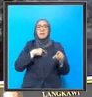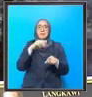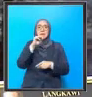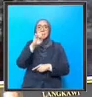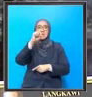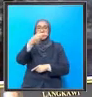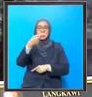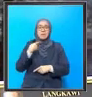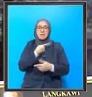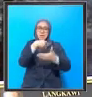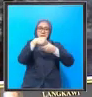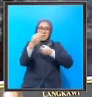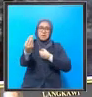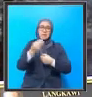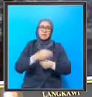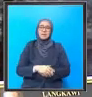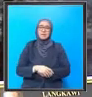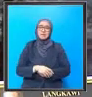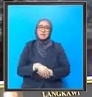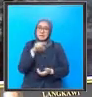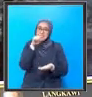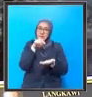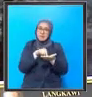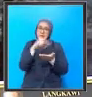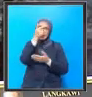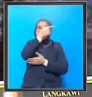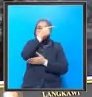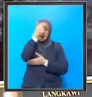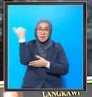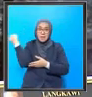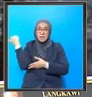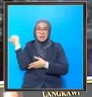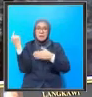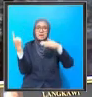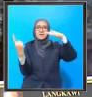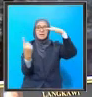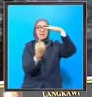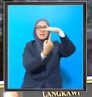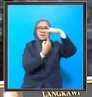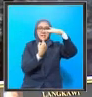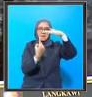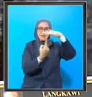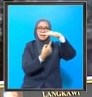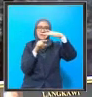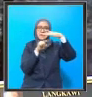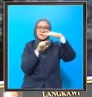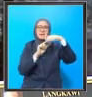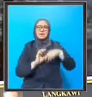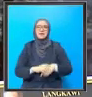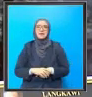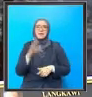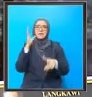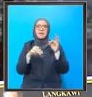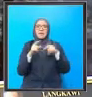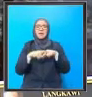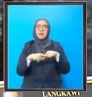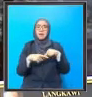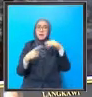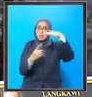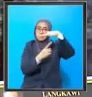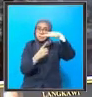kita keluarkan ini disebabkan oleh dasar kalau dasar Kerajaan